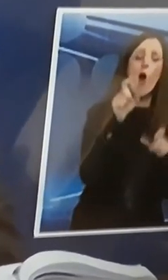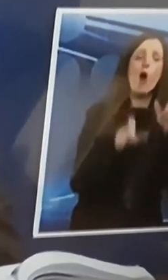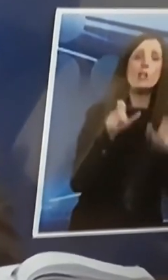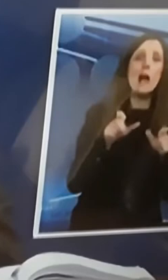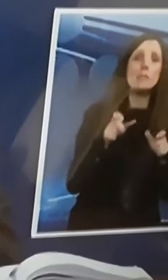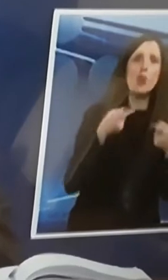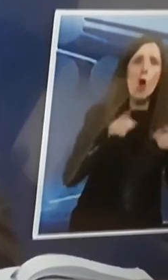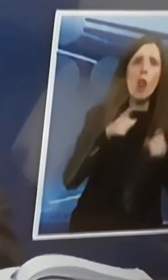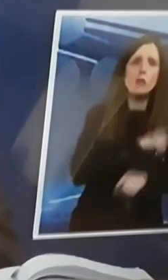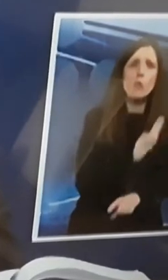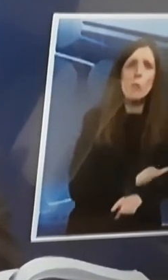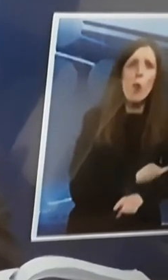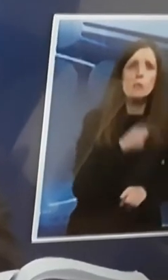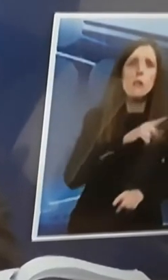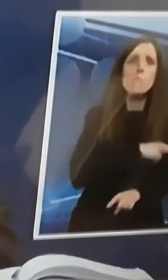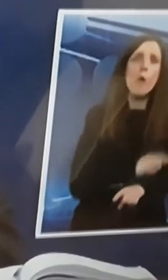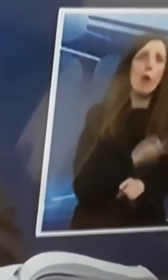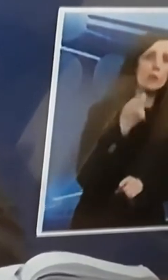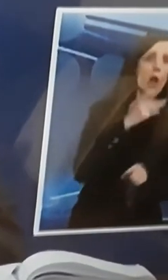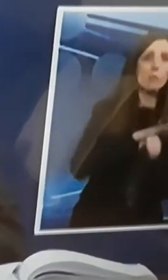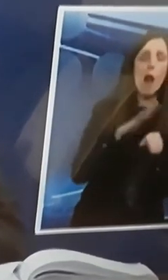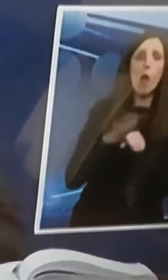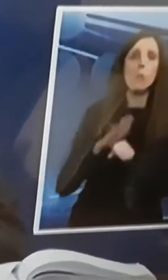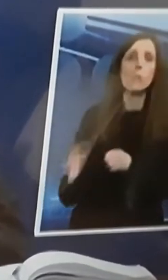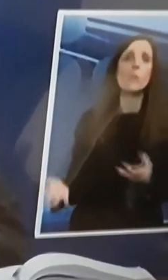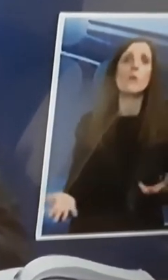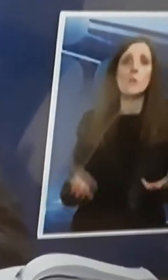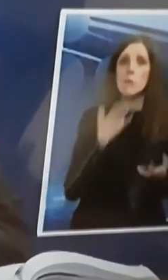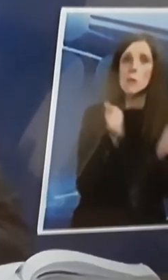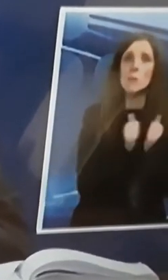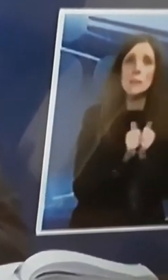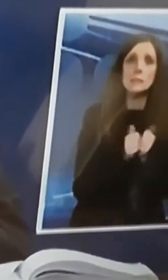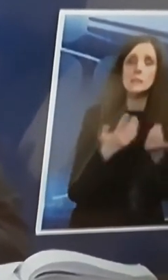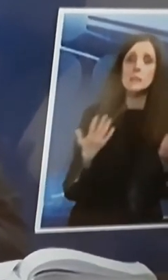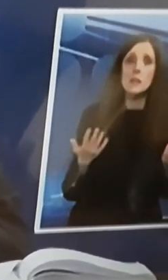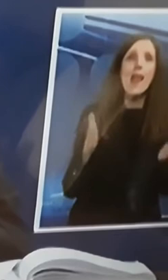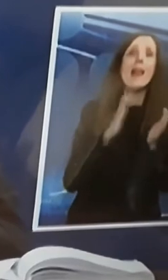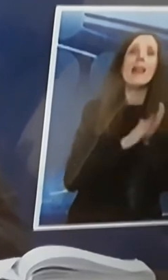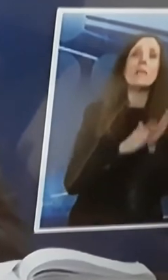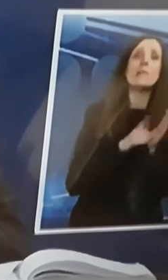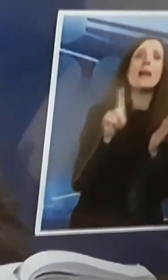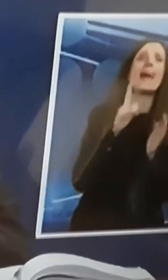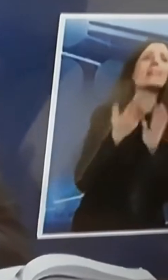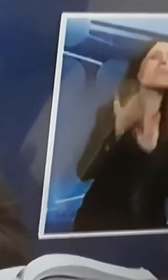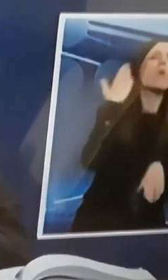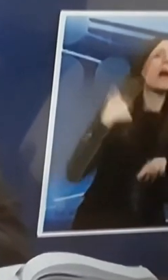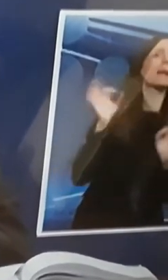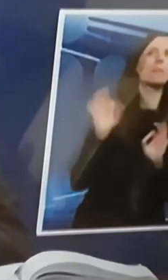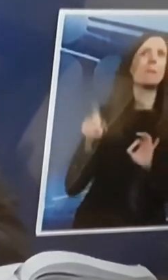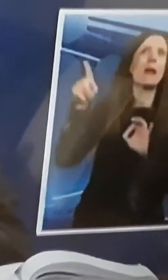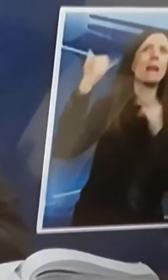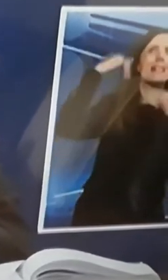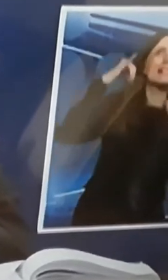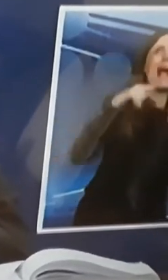prelaze kapacitete i da nismo imali dobro pripremljene bolnice, ove improvizovane, već bi bili u